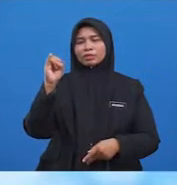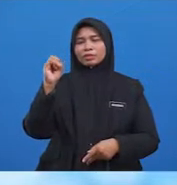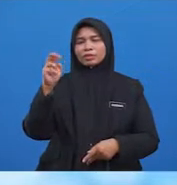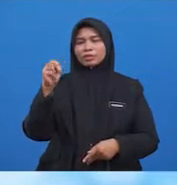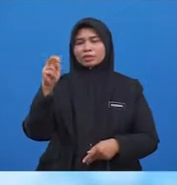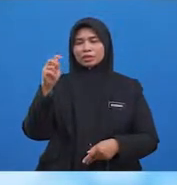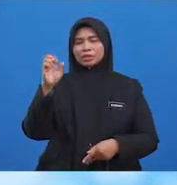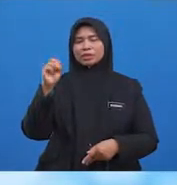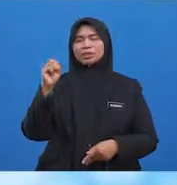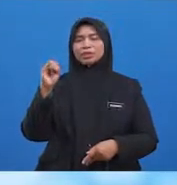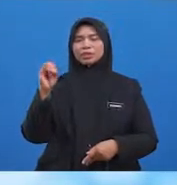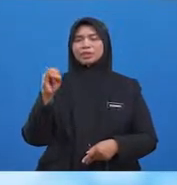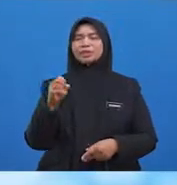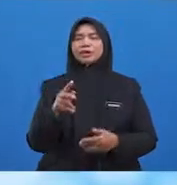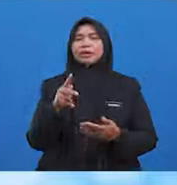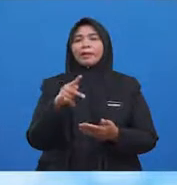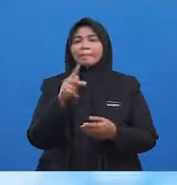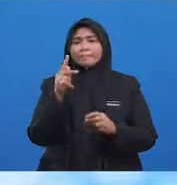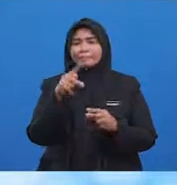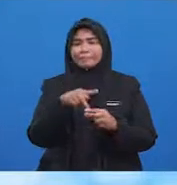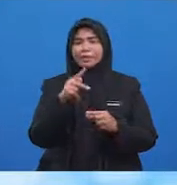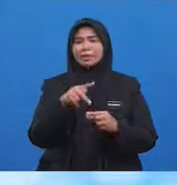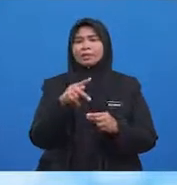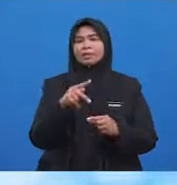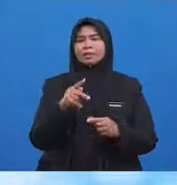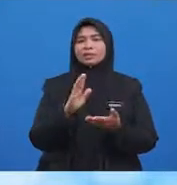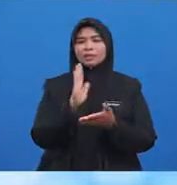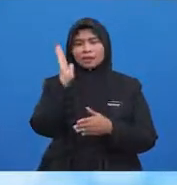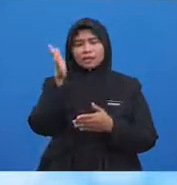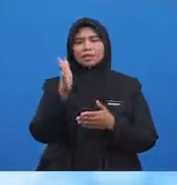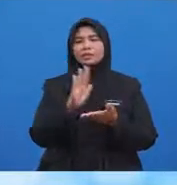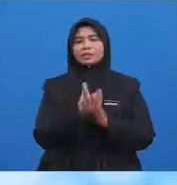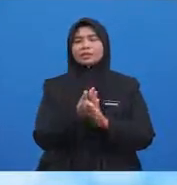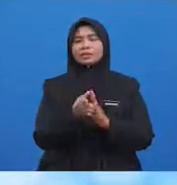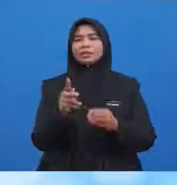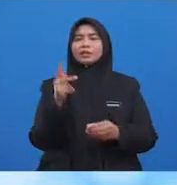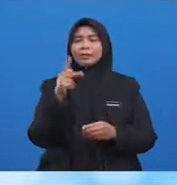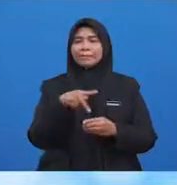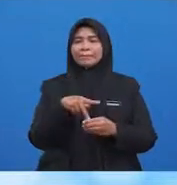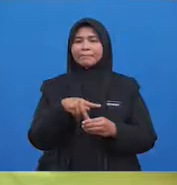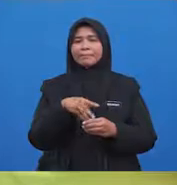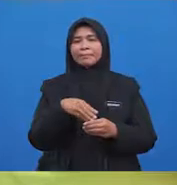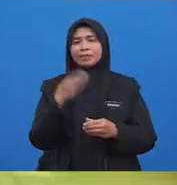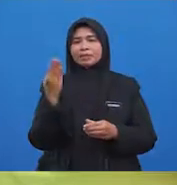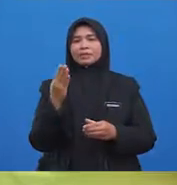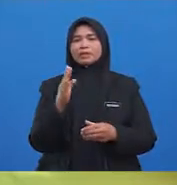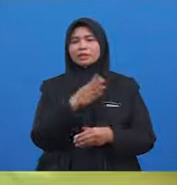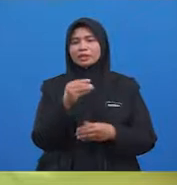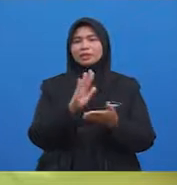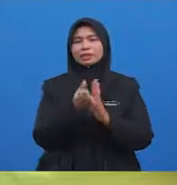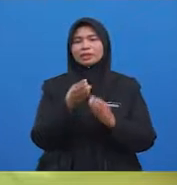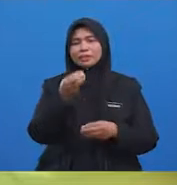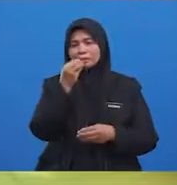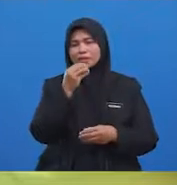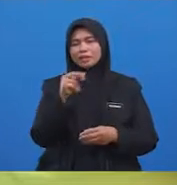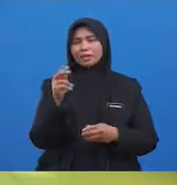beras inilah yang menjadikan sumber makanan kita setiap hari Slow itu